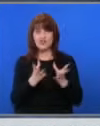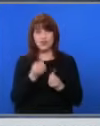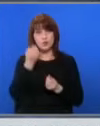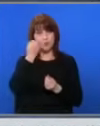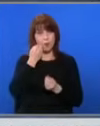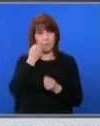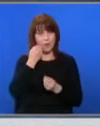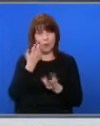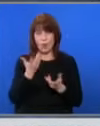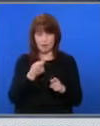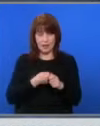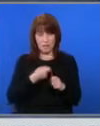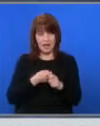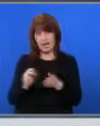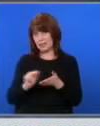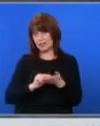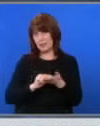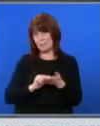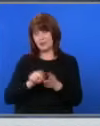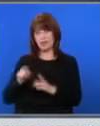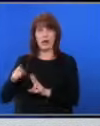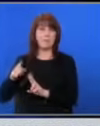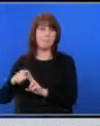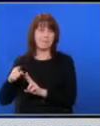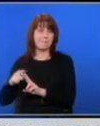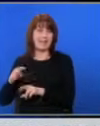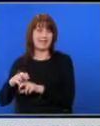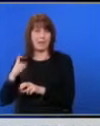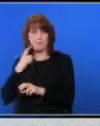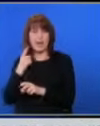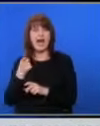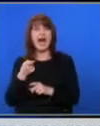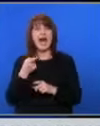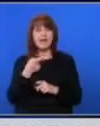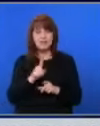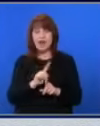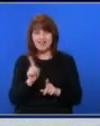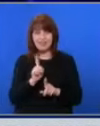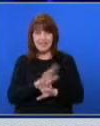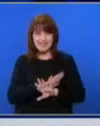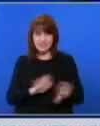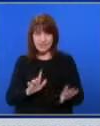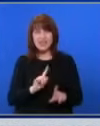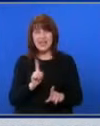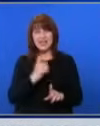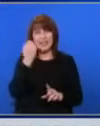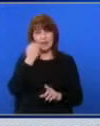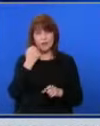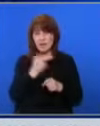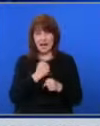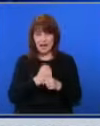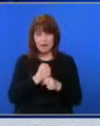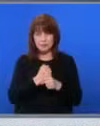е направено, да се приписва като заслуга на ППДБ. А всичко несвършено или недобро автоматично да